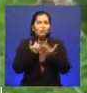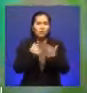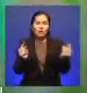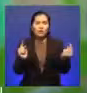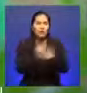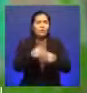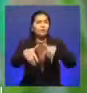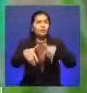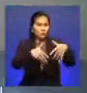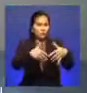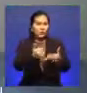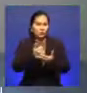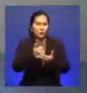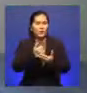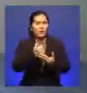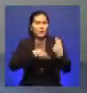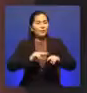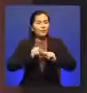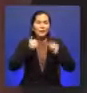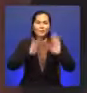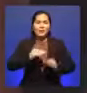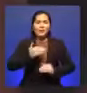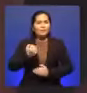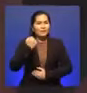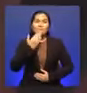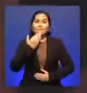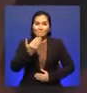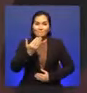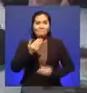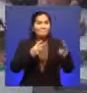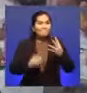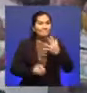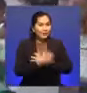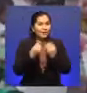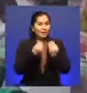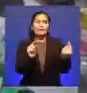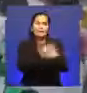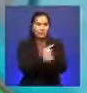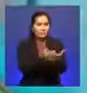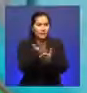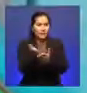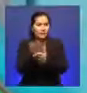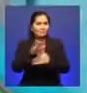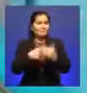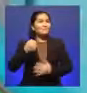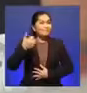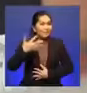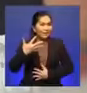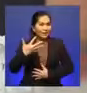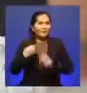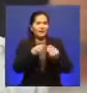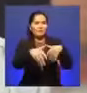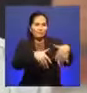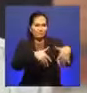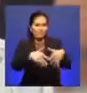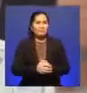นเองได้อย่างเข้มแข็งและยั่งยืนโดยใช้วิธีการสร้างโอกาสทางสังคม5ด้านให้กับคนตำบลแหวง